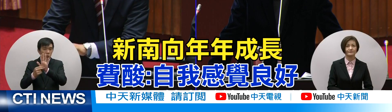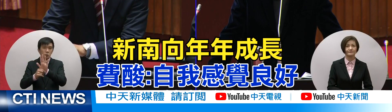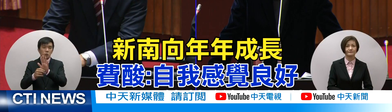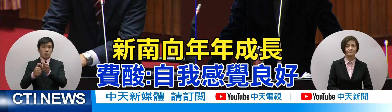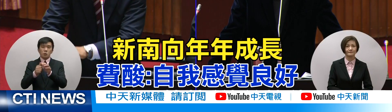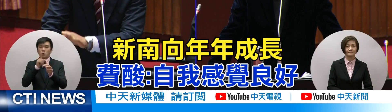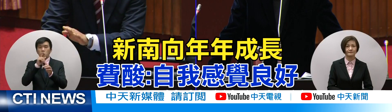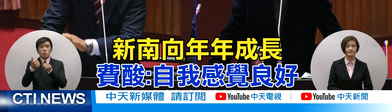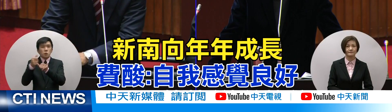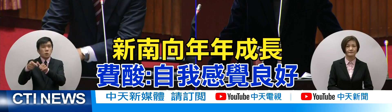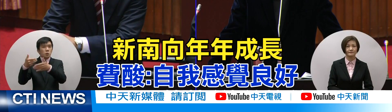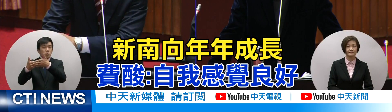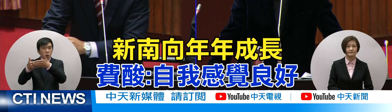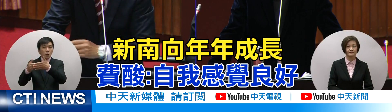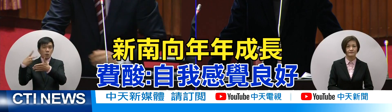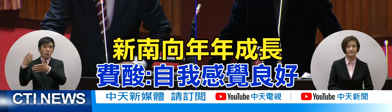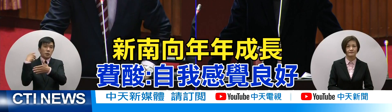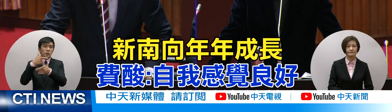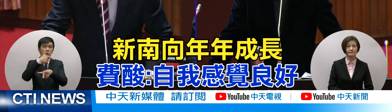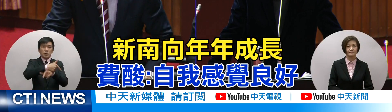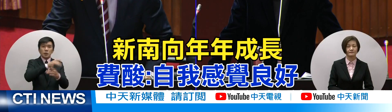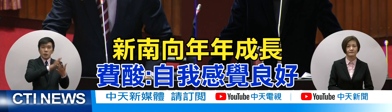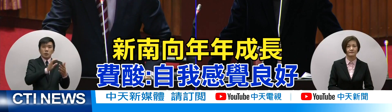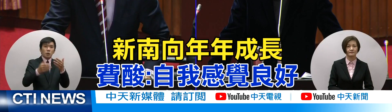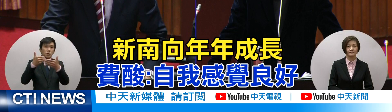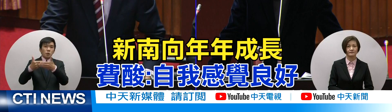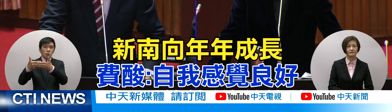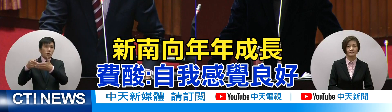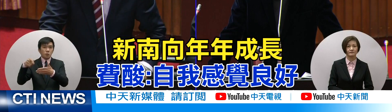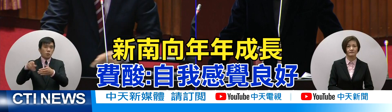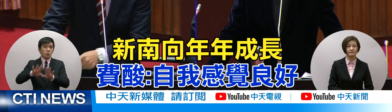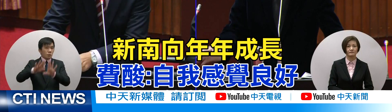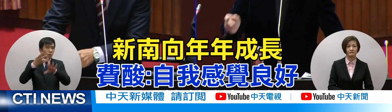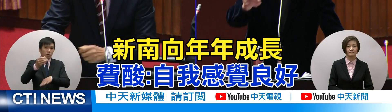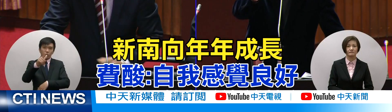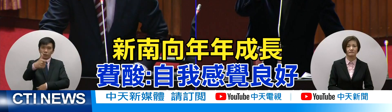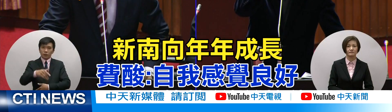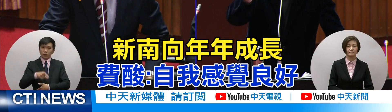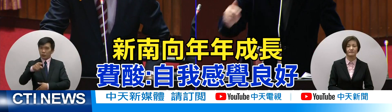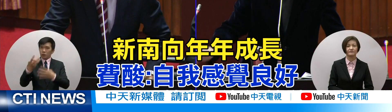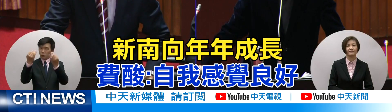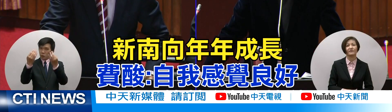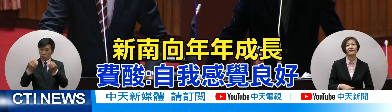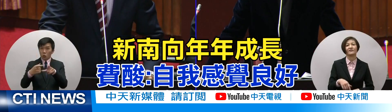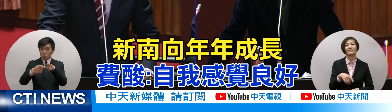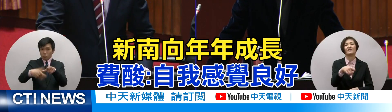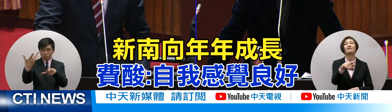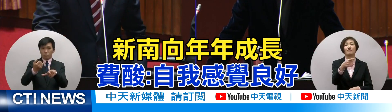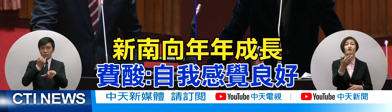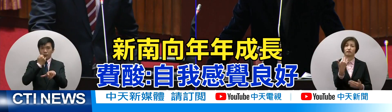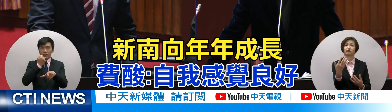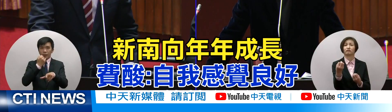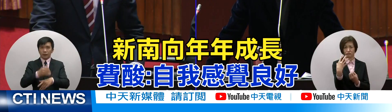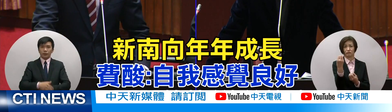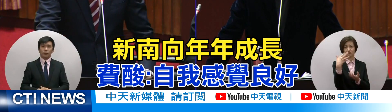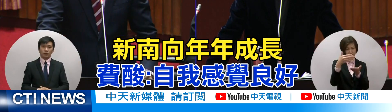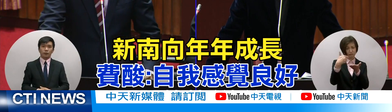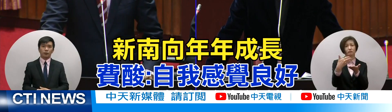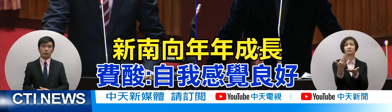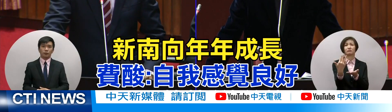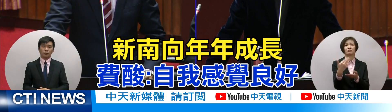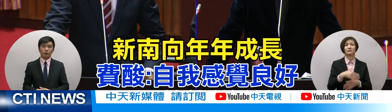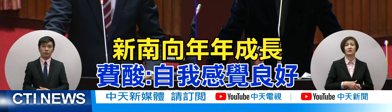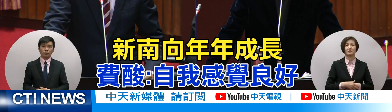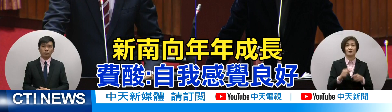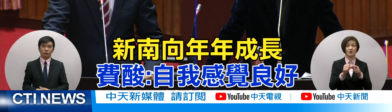我们新南向跟外销中国以外的市场没有绩效，这个数字都可以公开的。 秀给我看看，秀给我看看，请问五